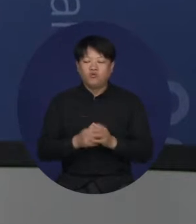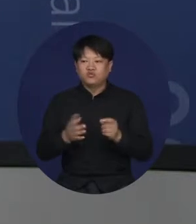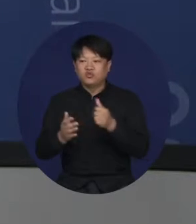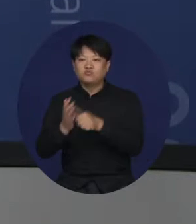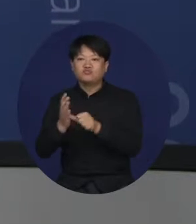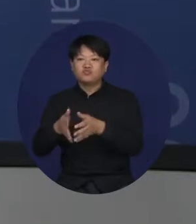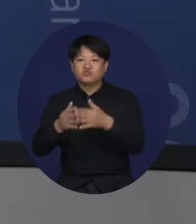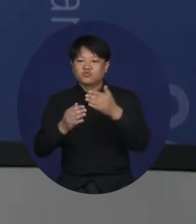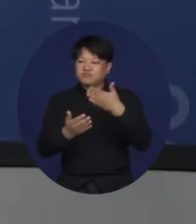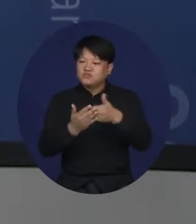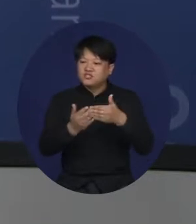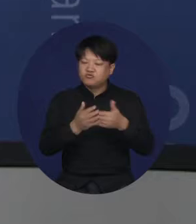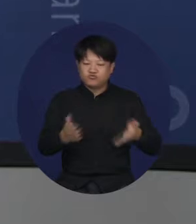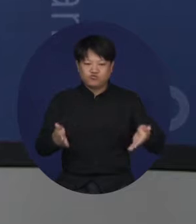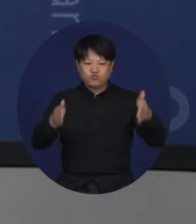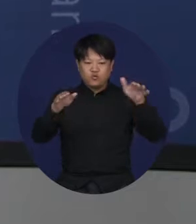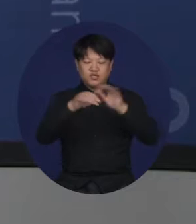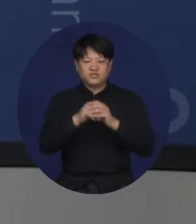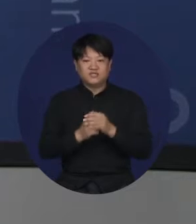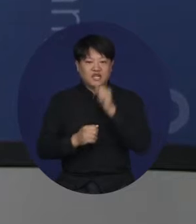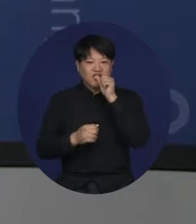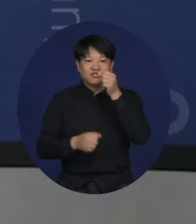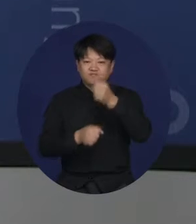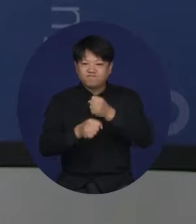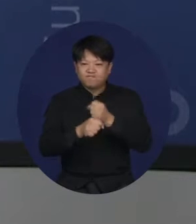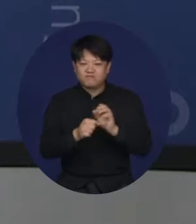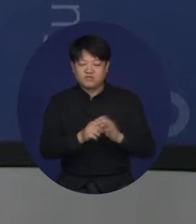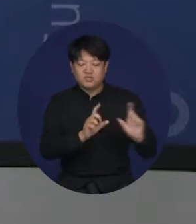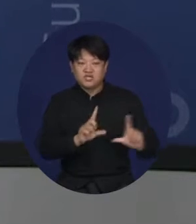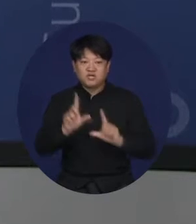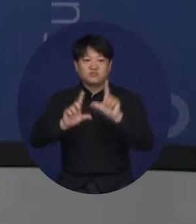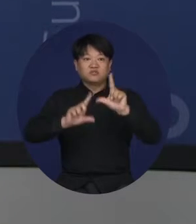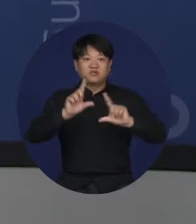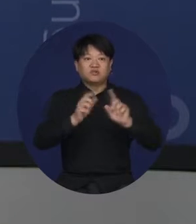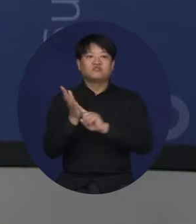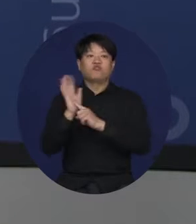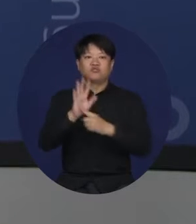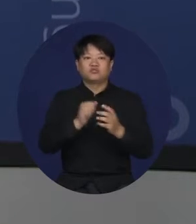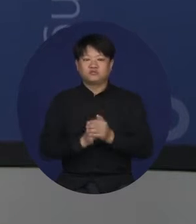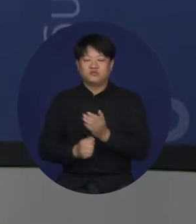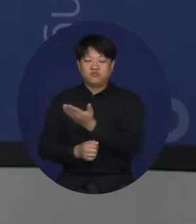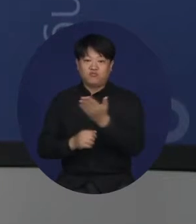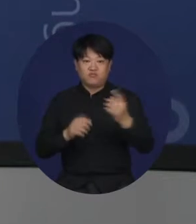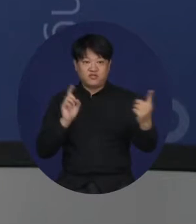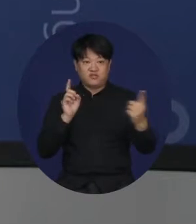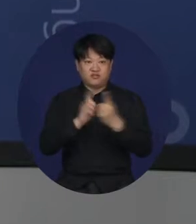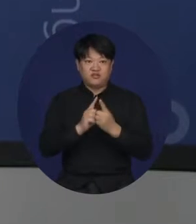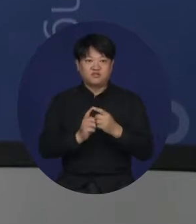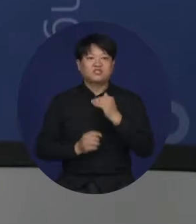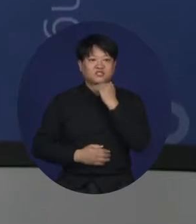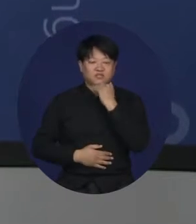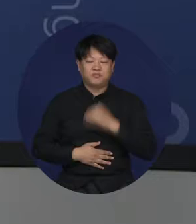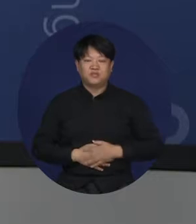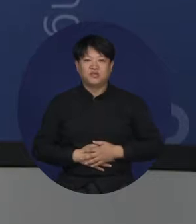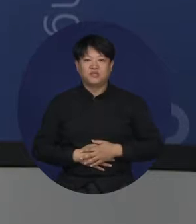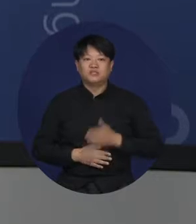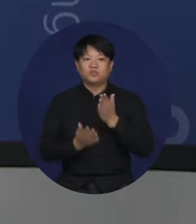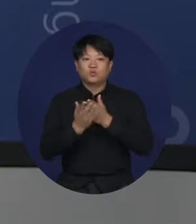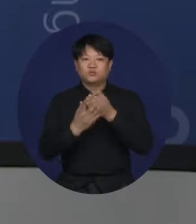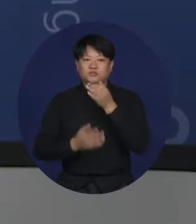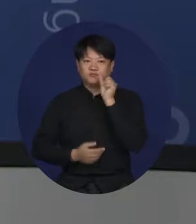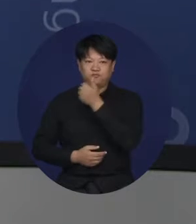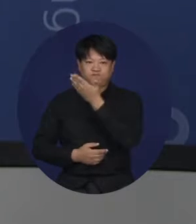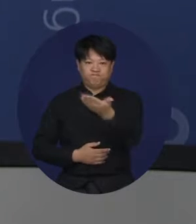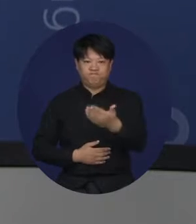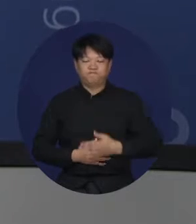표방한 인 포항 시립 미술관이 스테이크 ft 라이프 스타일 이라는 세운 전시로 시민 여러분을 맞이하고 있습니다 그 소